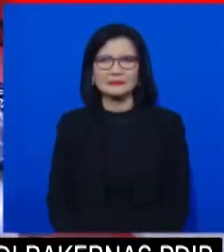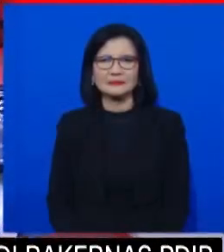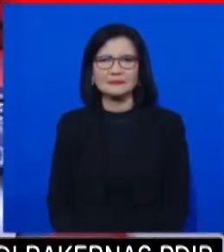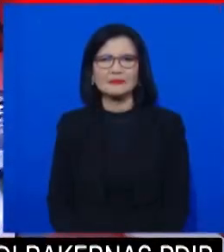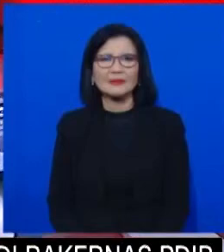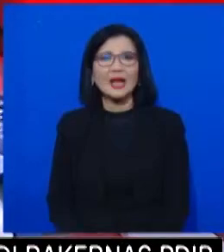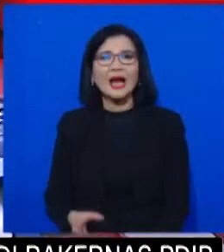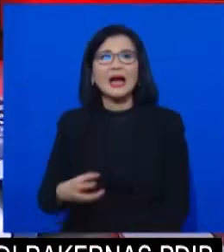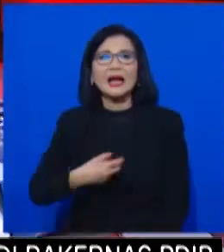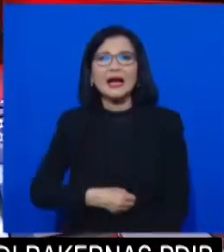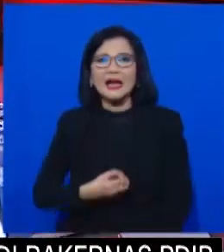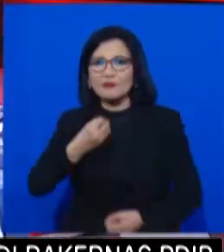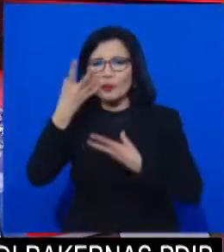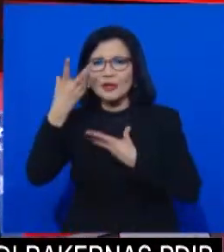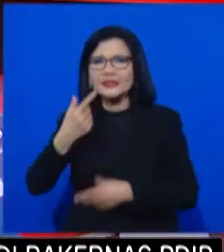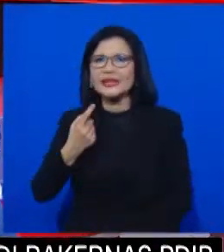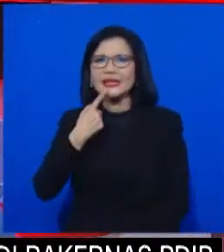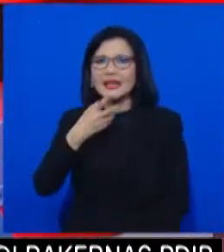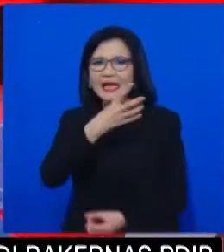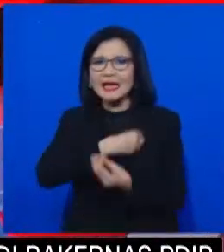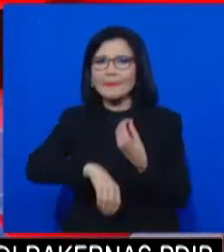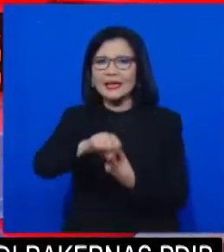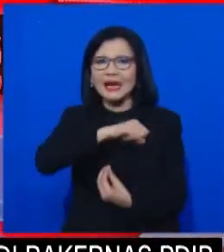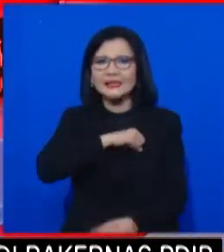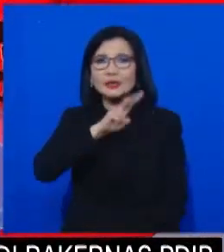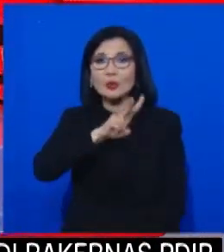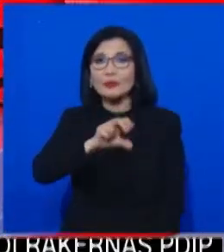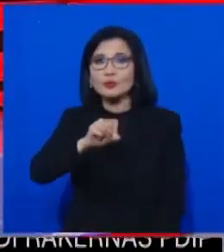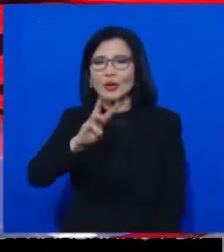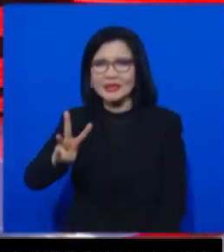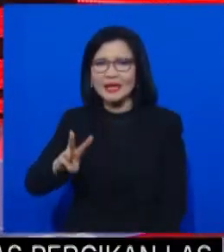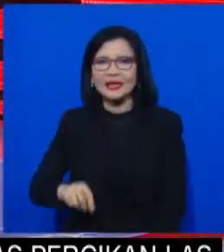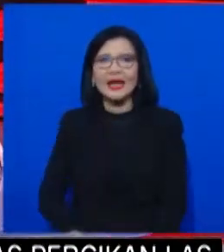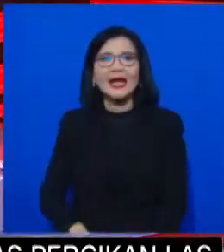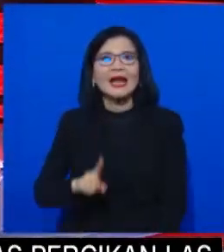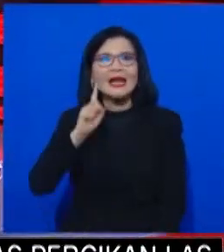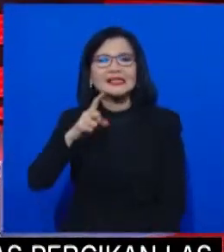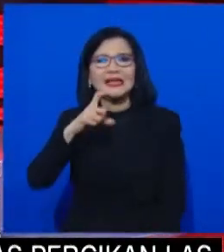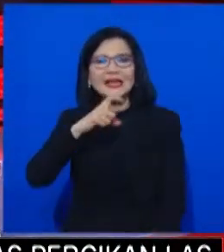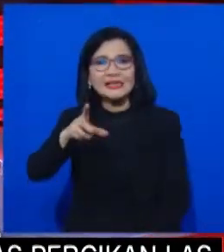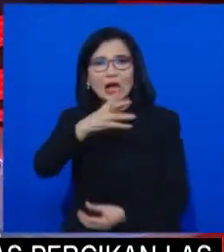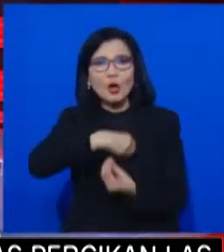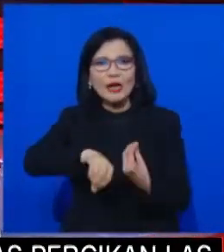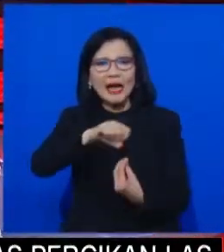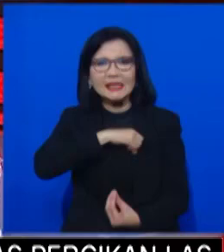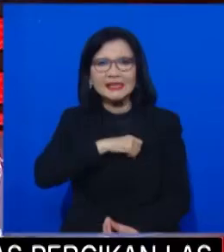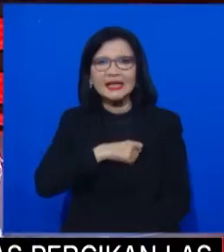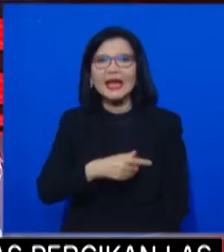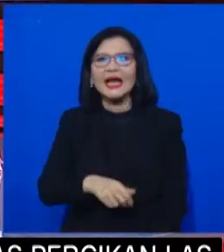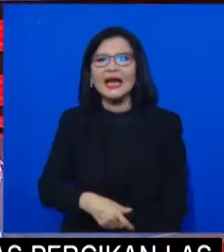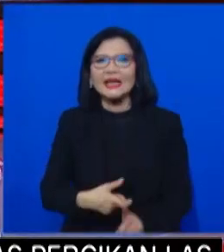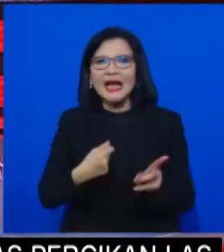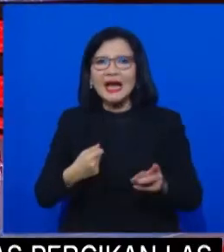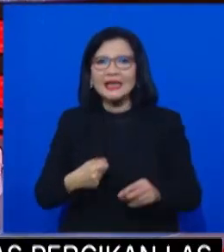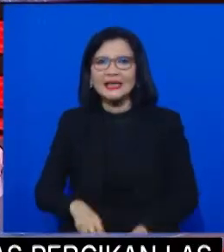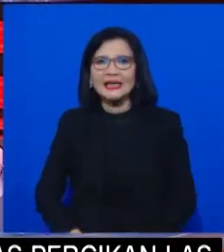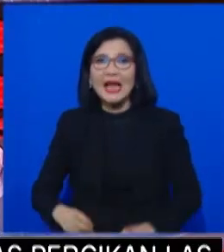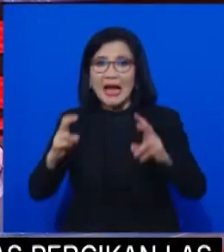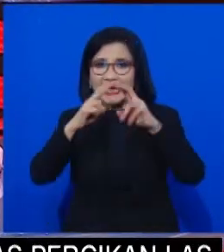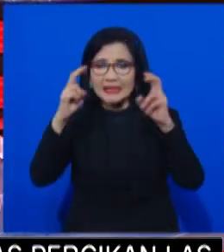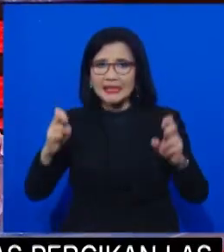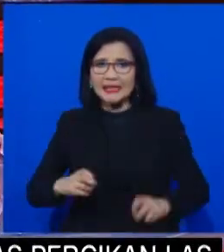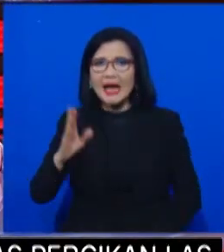Kita ke informasi terkait pelaksanaan ibadah haji 2023, di mana ada seorang calon haji asal Kabupaten Kediri yang Selasa